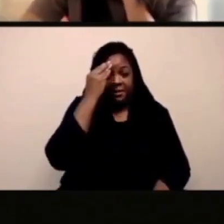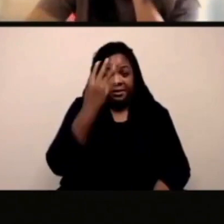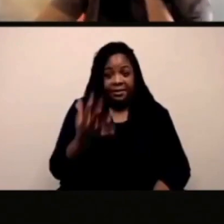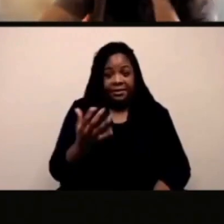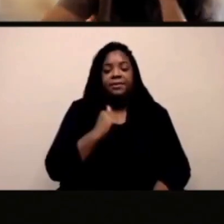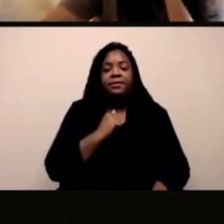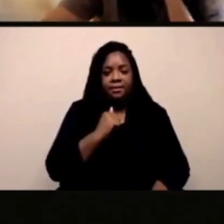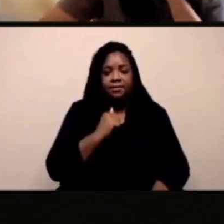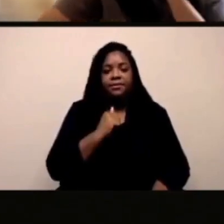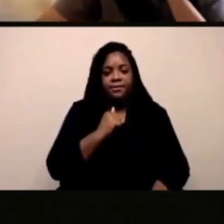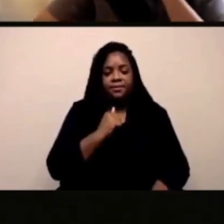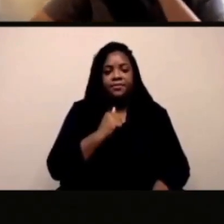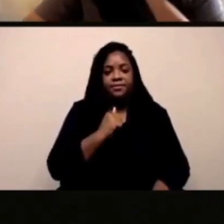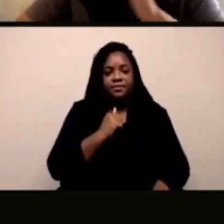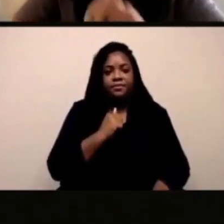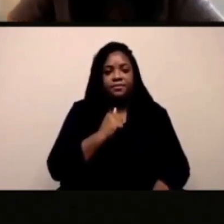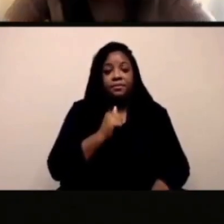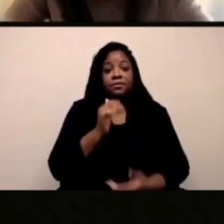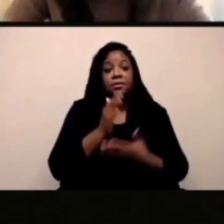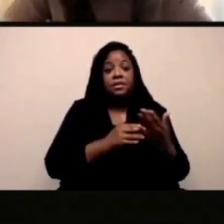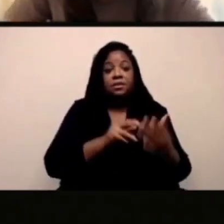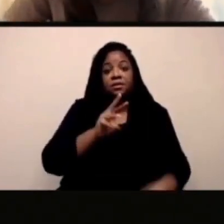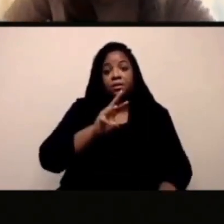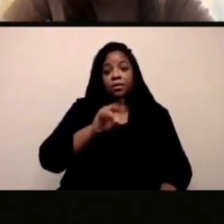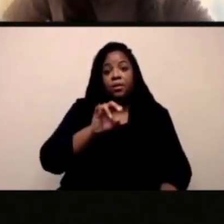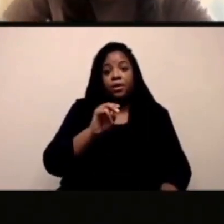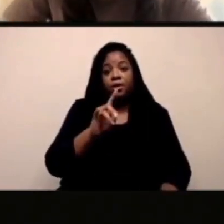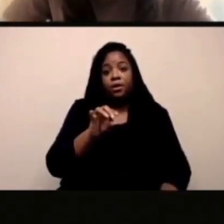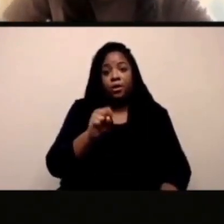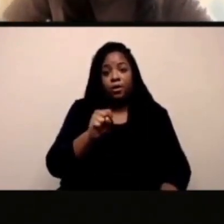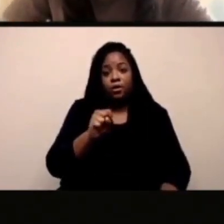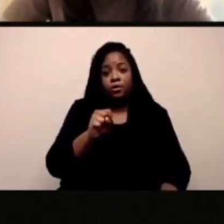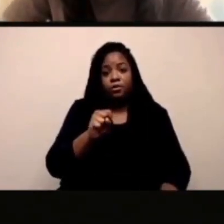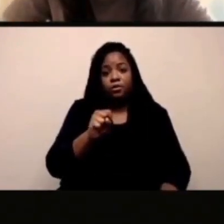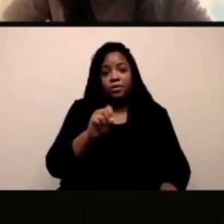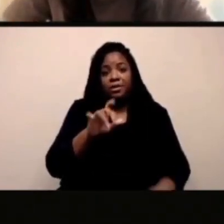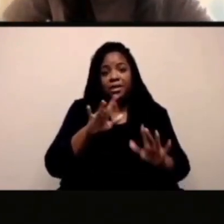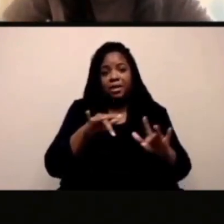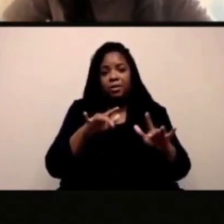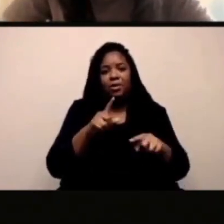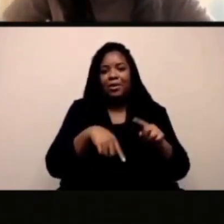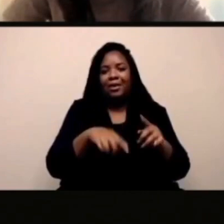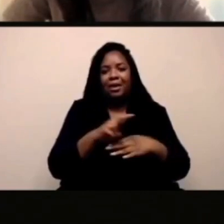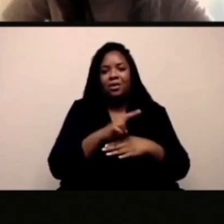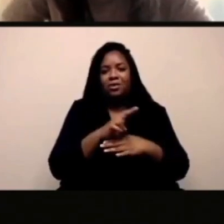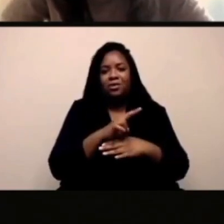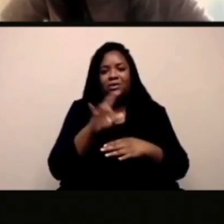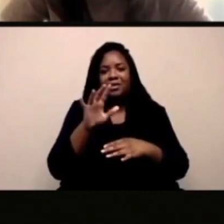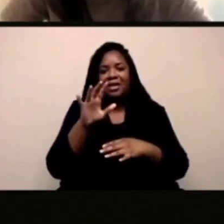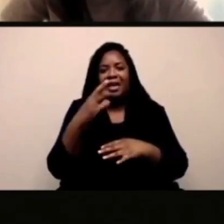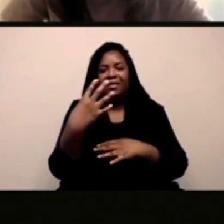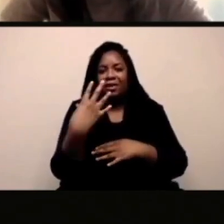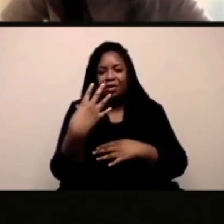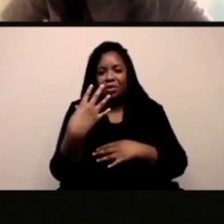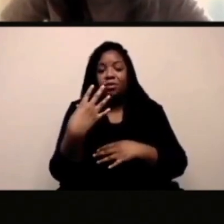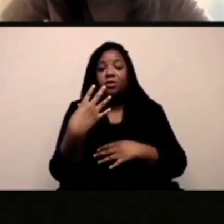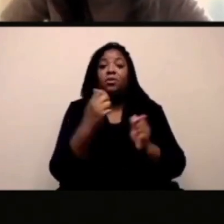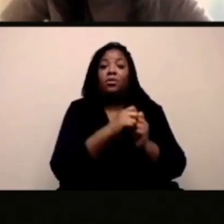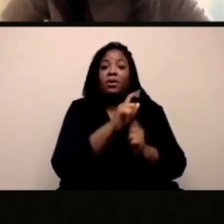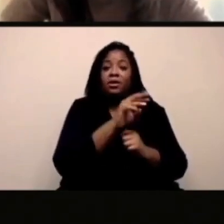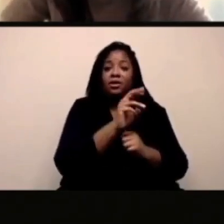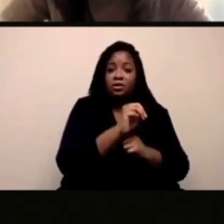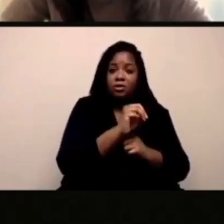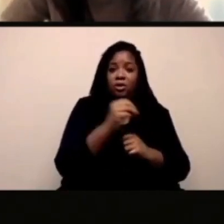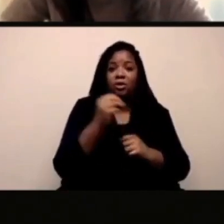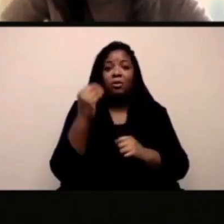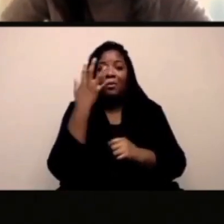ますはいはいじゃあべえさんちなみにヒントですがいくつかの